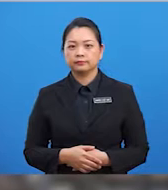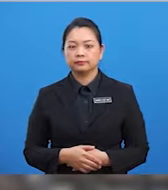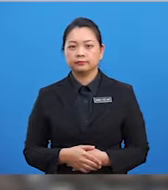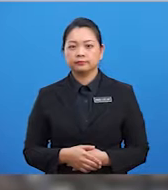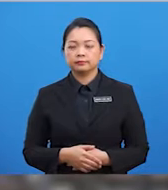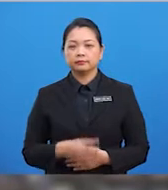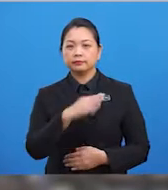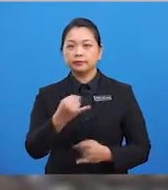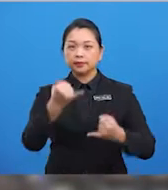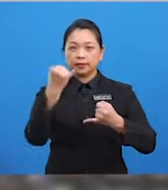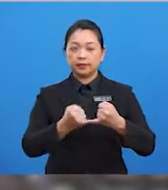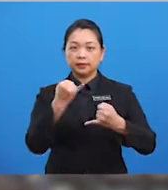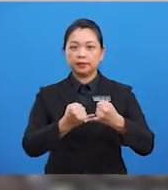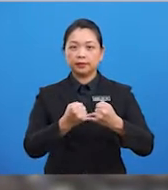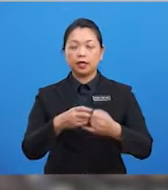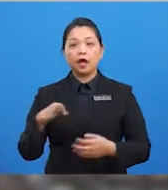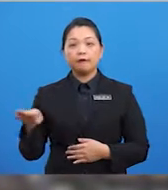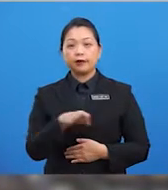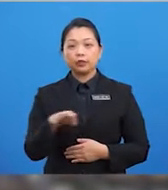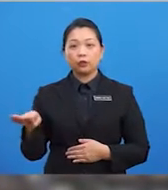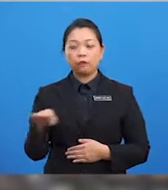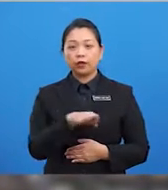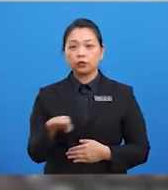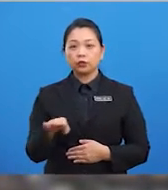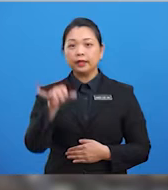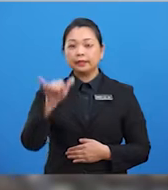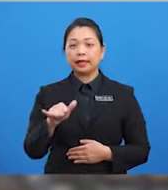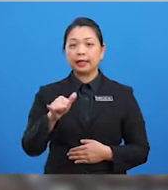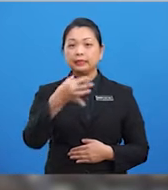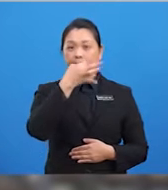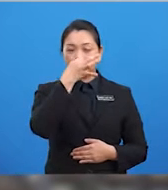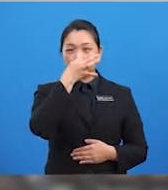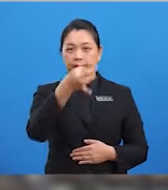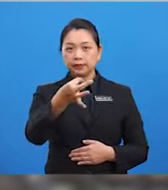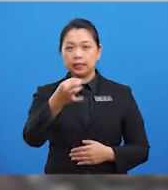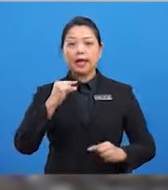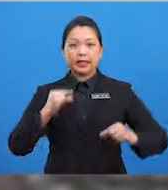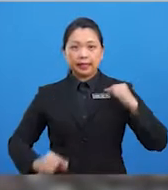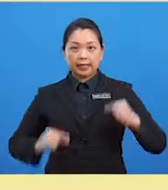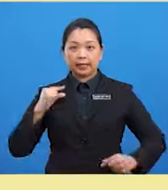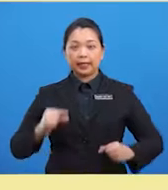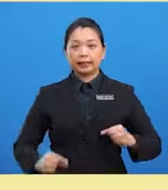Dan akhir sekali, faktor-faktor yang mempengaruhi gelagat pengguna,